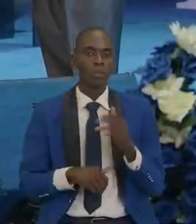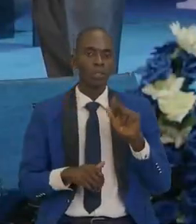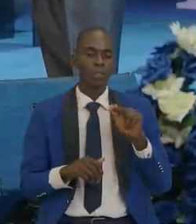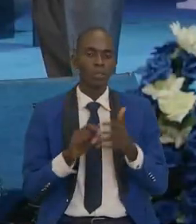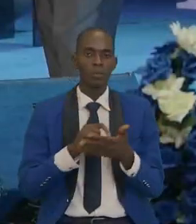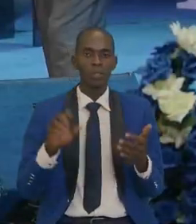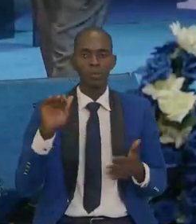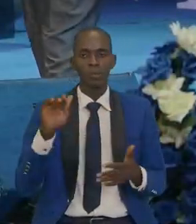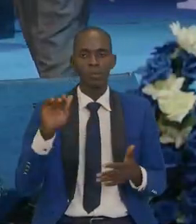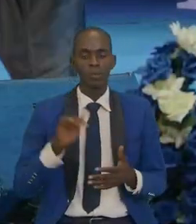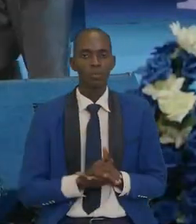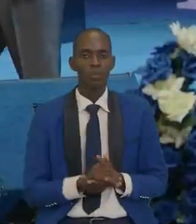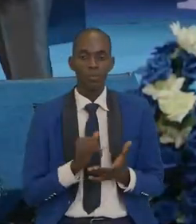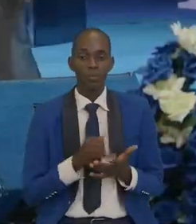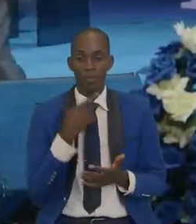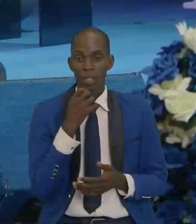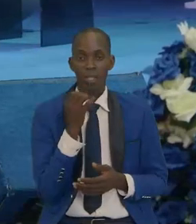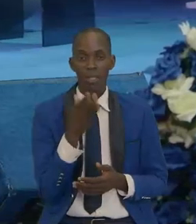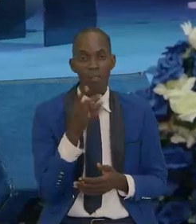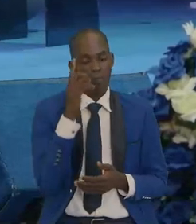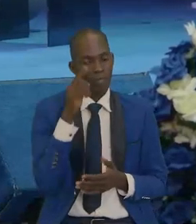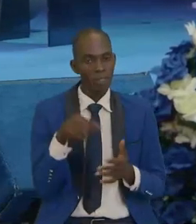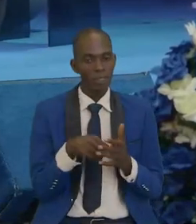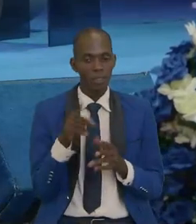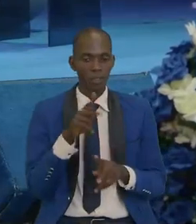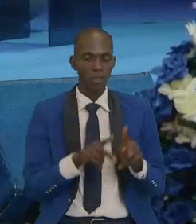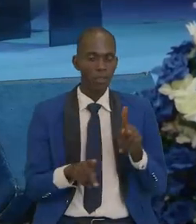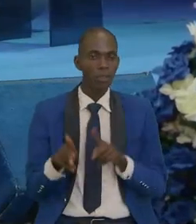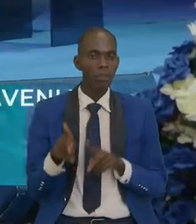Voyons Matthieu 13, verset 15.